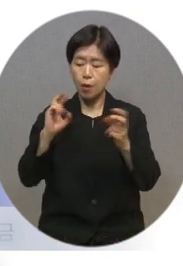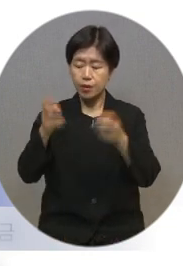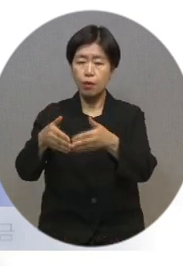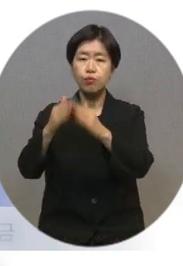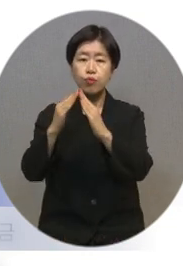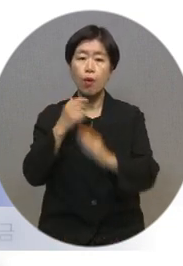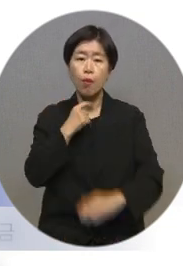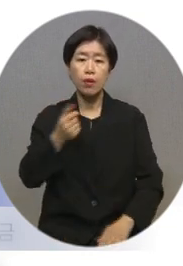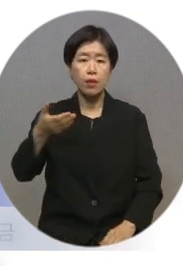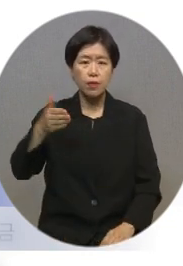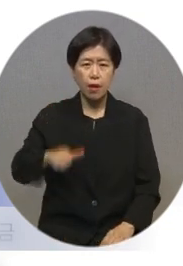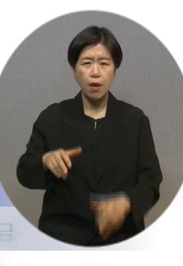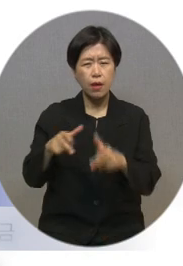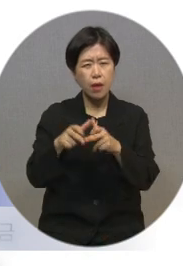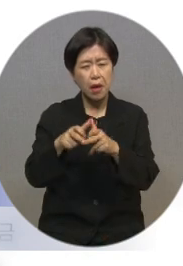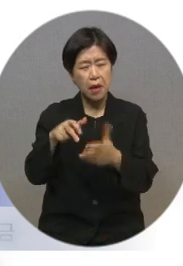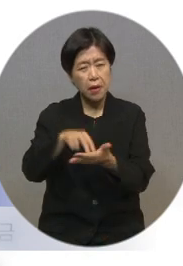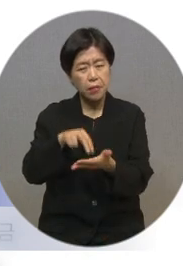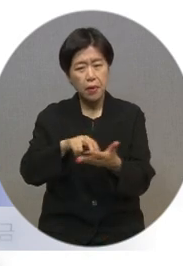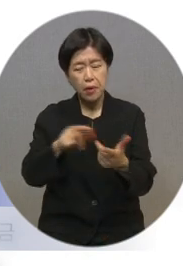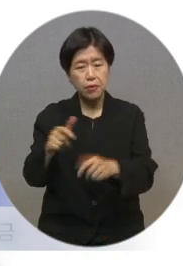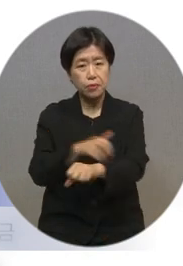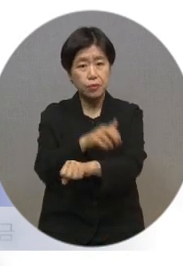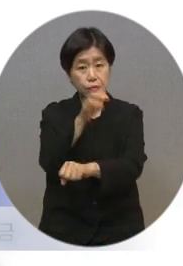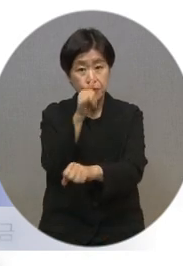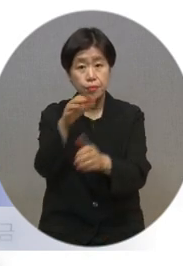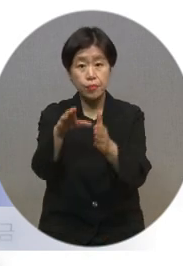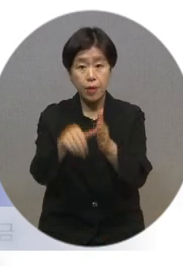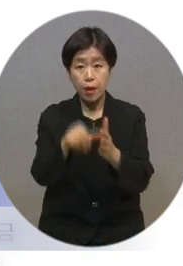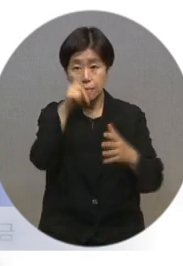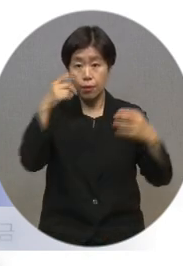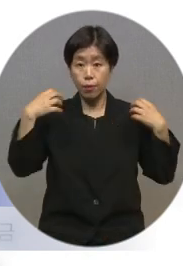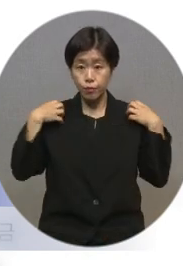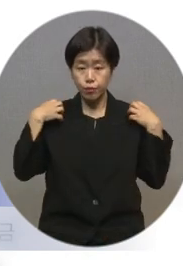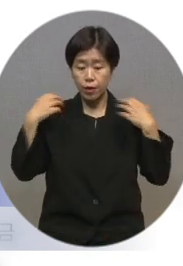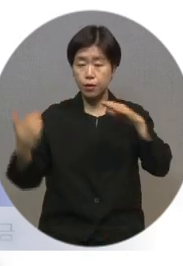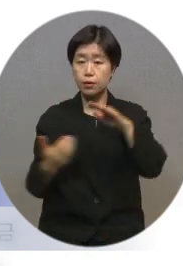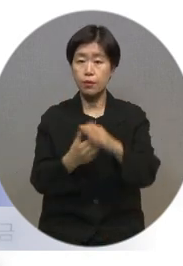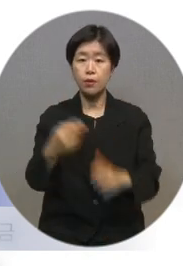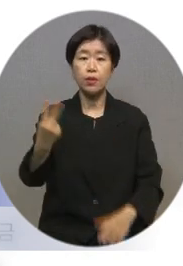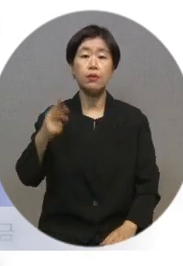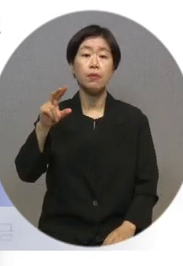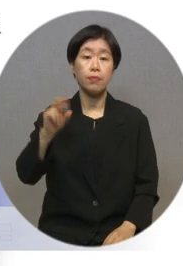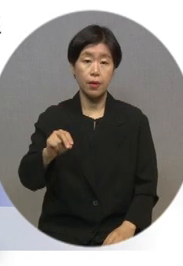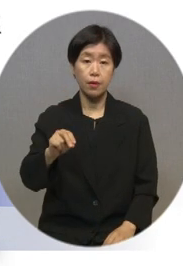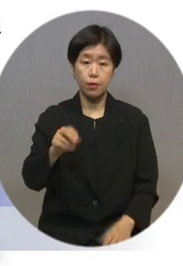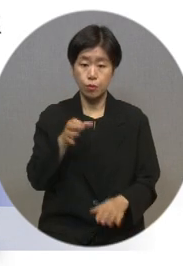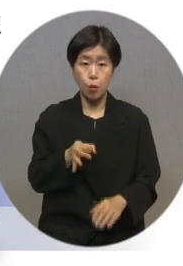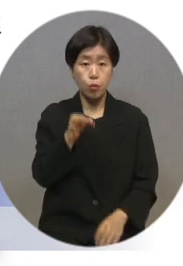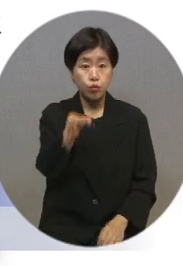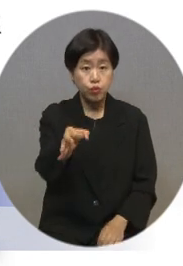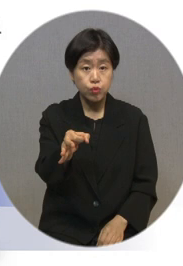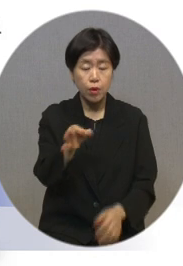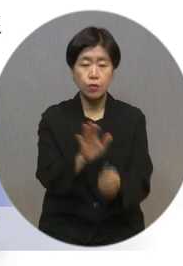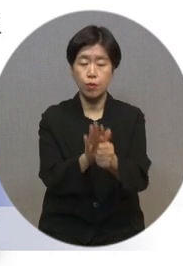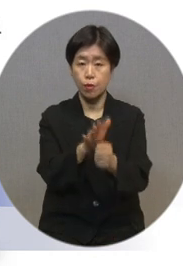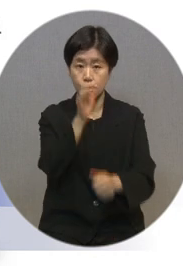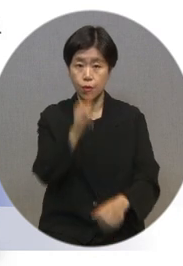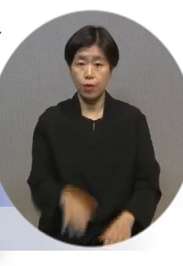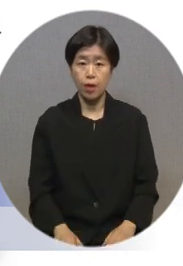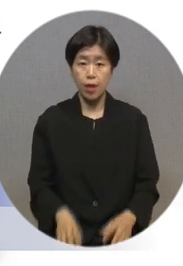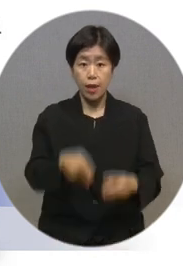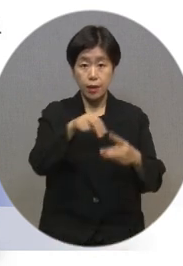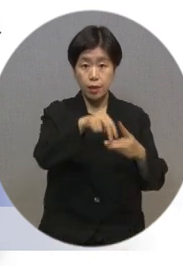창업자와 업종전환 희망자들에게 최대 2천만 원의 사업자금을 지원합니다 특히 센터는 올해부터